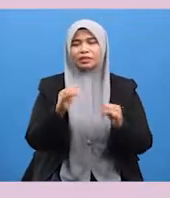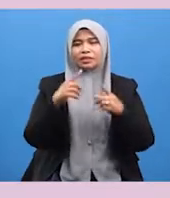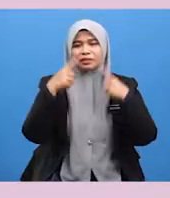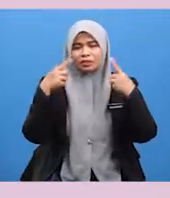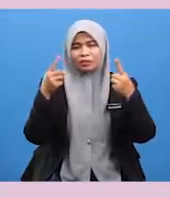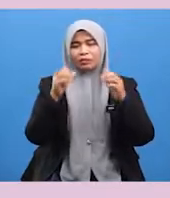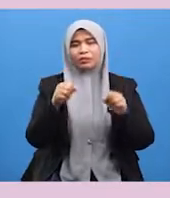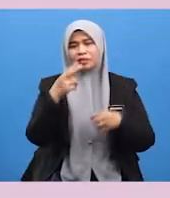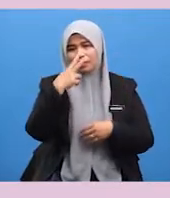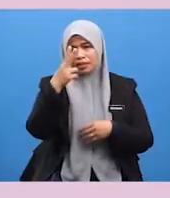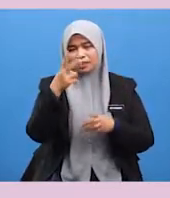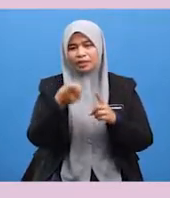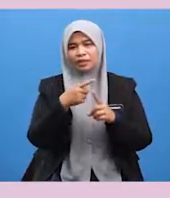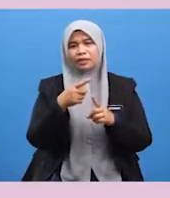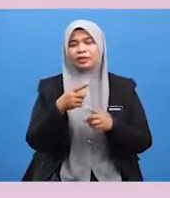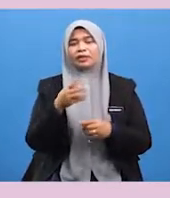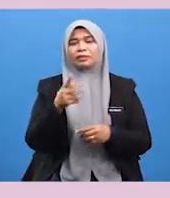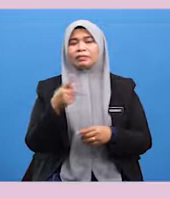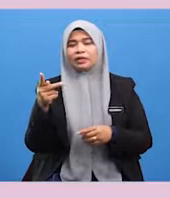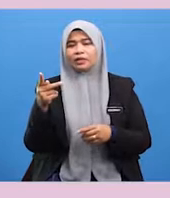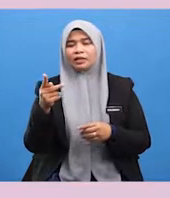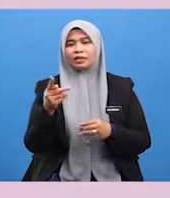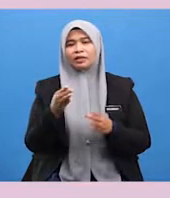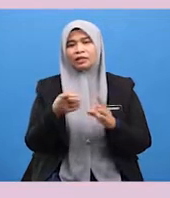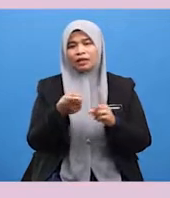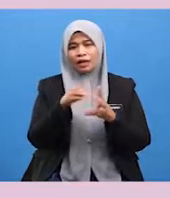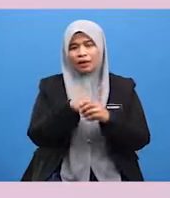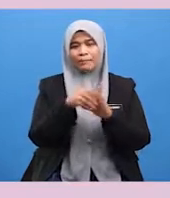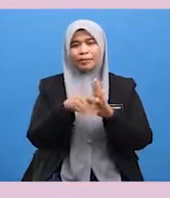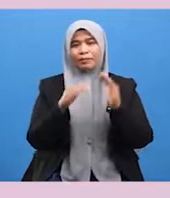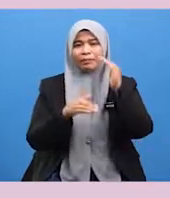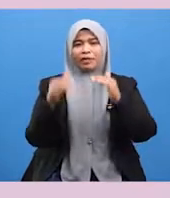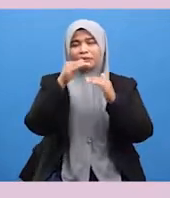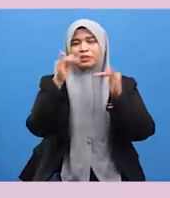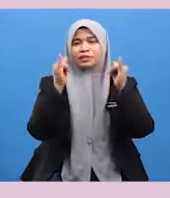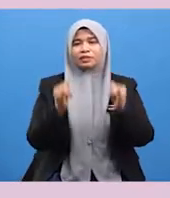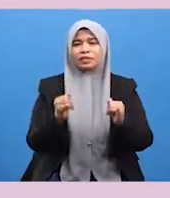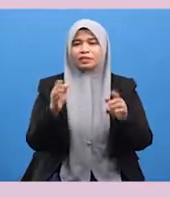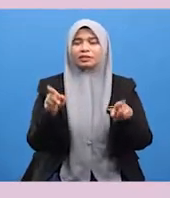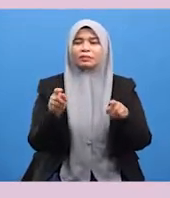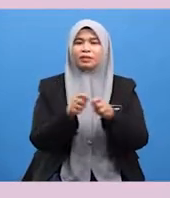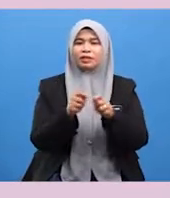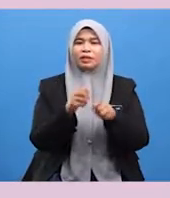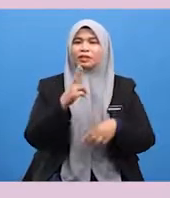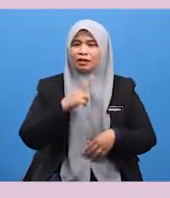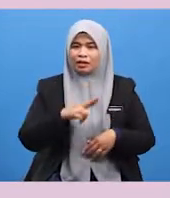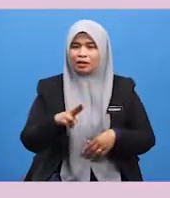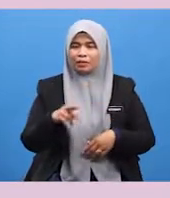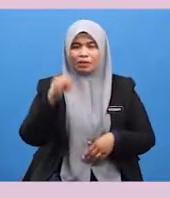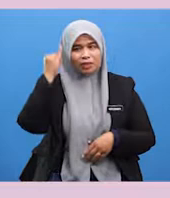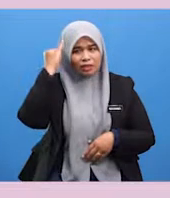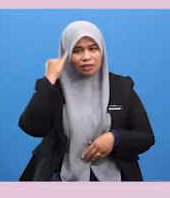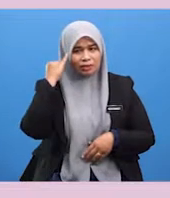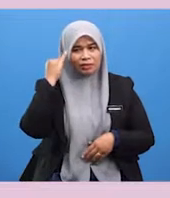dilihat pelbagai sudut atau aspek dalam pembangunan insan seperti keagamaan, ilmu,